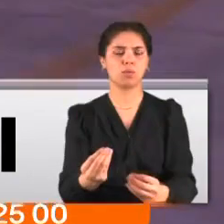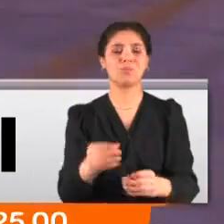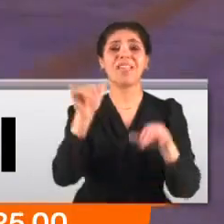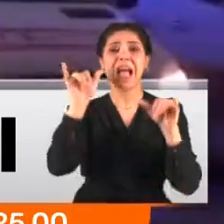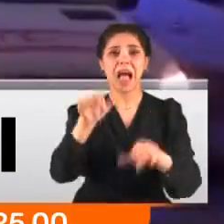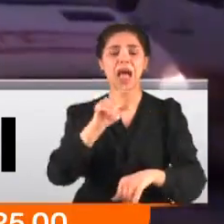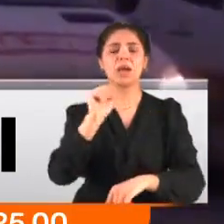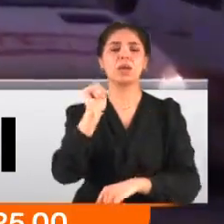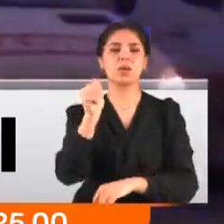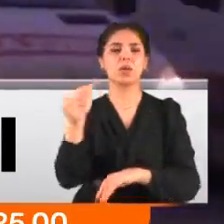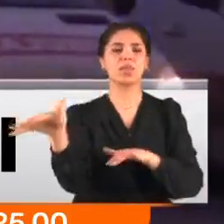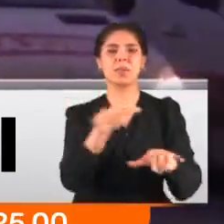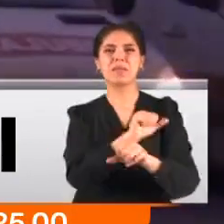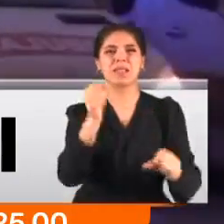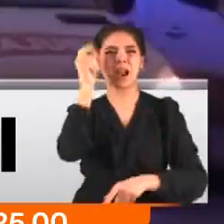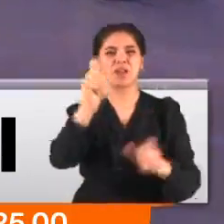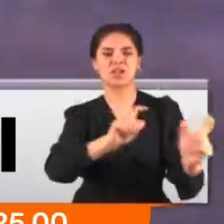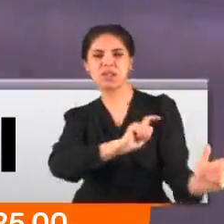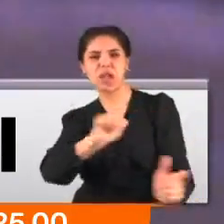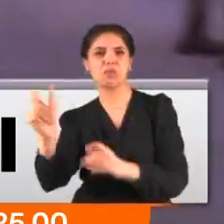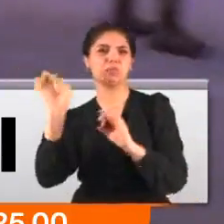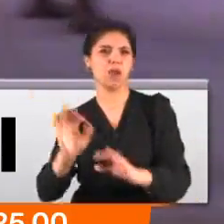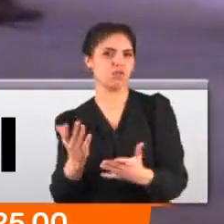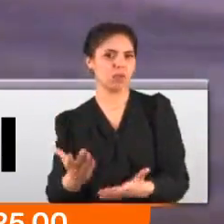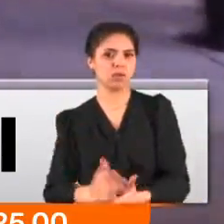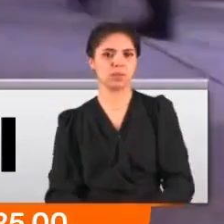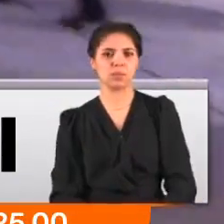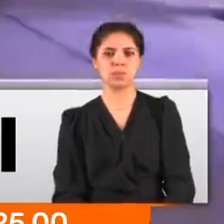Aynı gün yaralı depremzedelerin tahliyesi başladı.